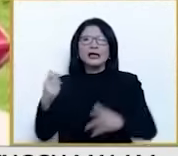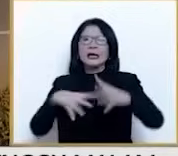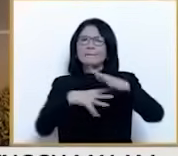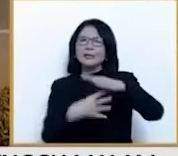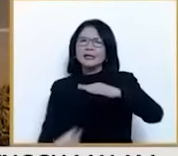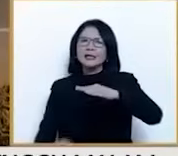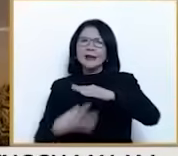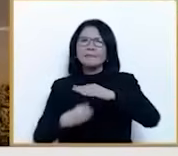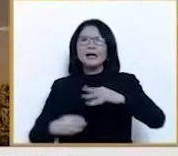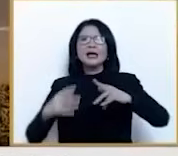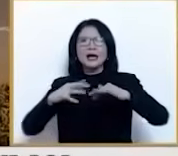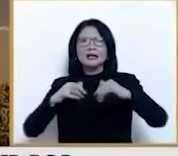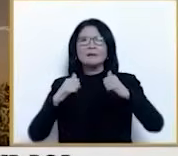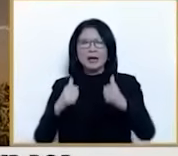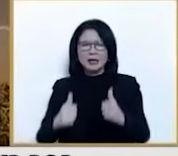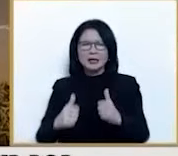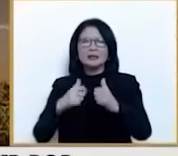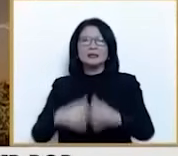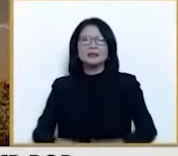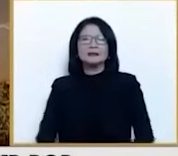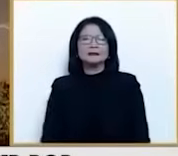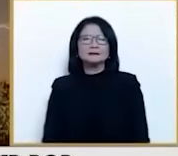yang baik.